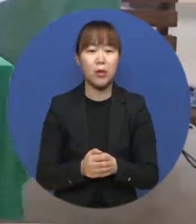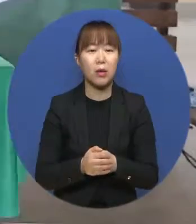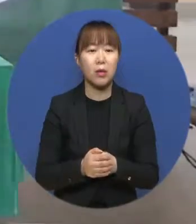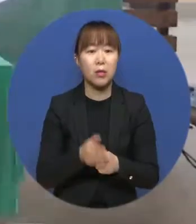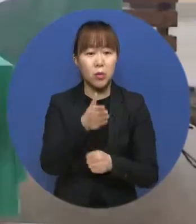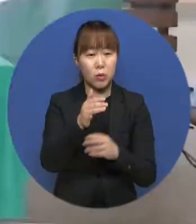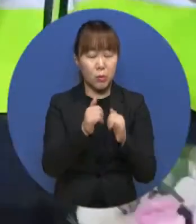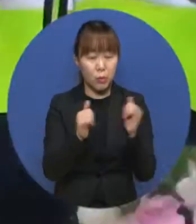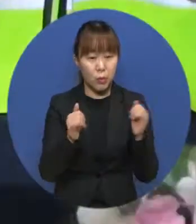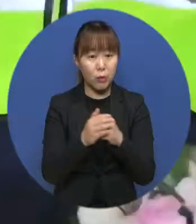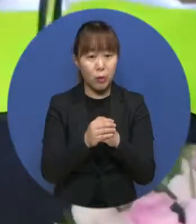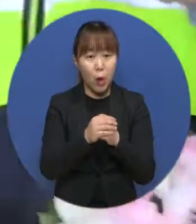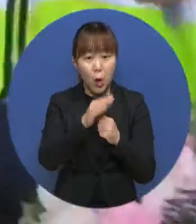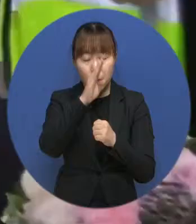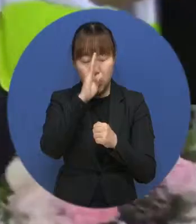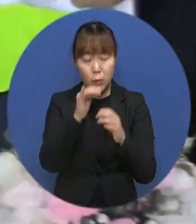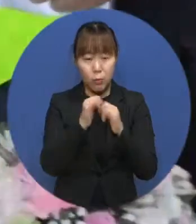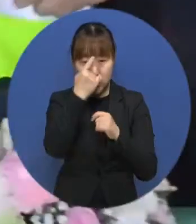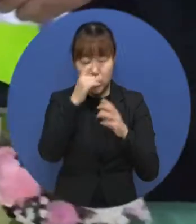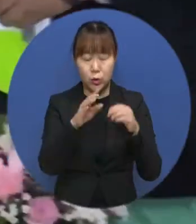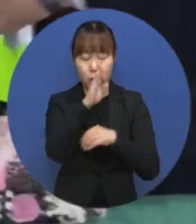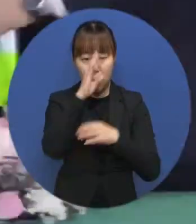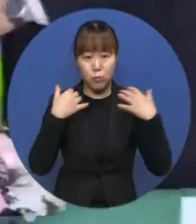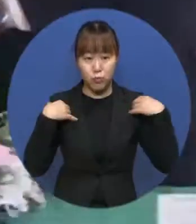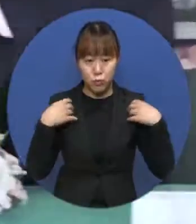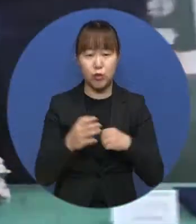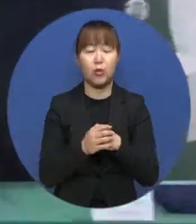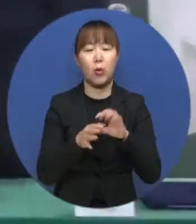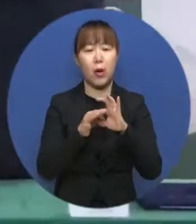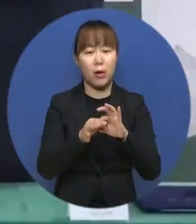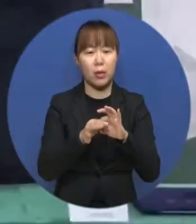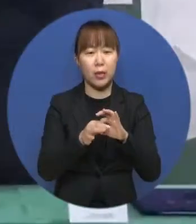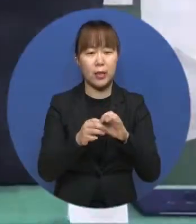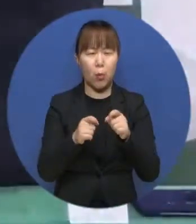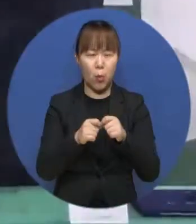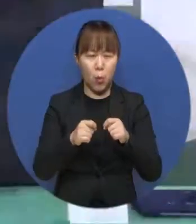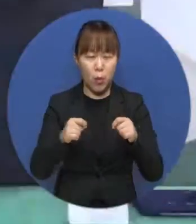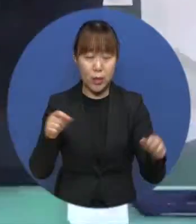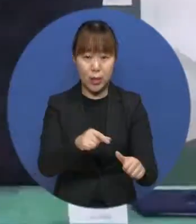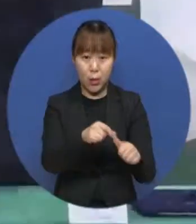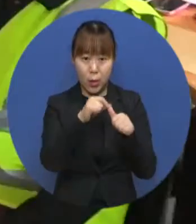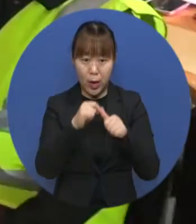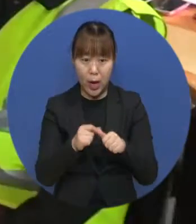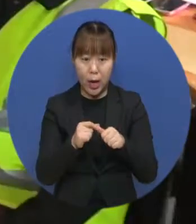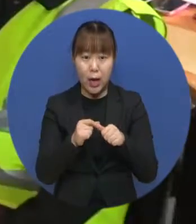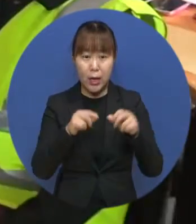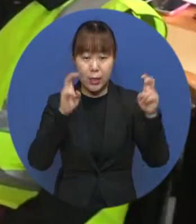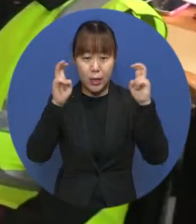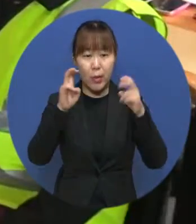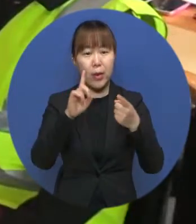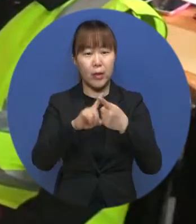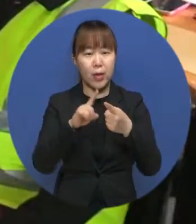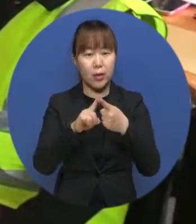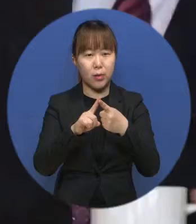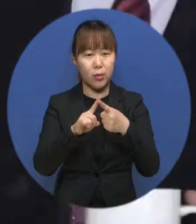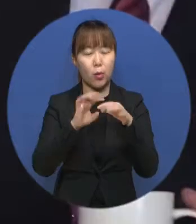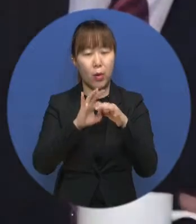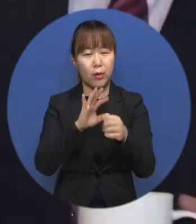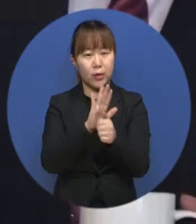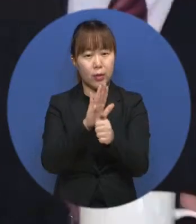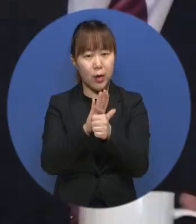노인대상 전문 직업 교육 프로그램 개발과 함께 노인들을 장기채 한 기업에 대한 지원도 강화할 방침입니다